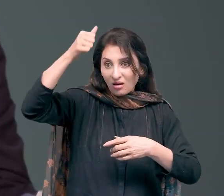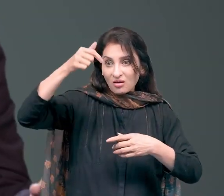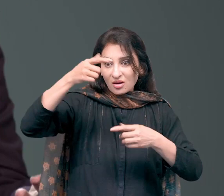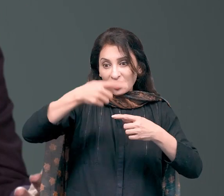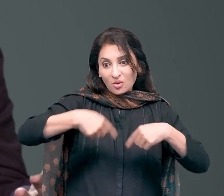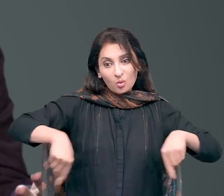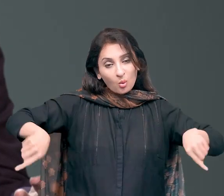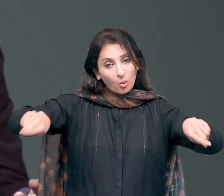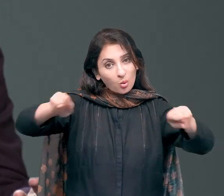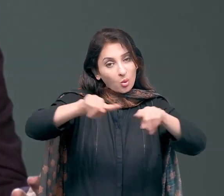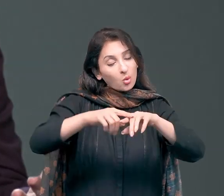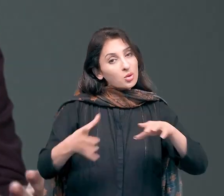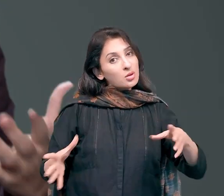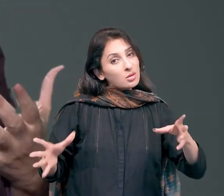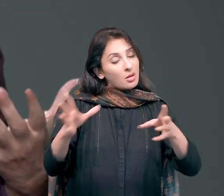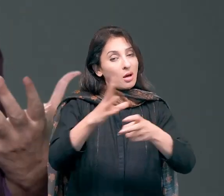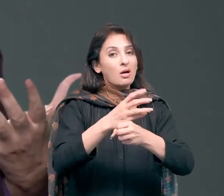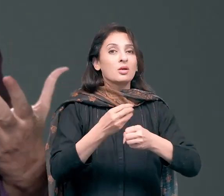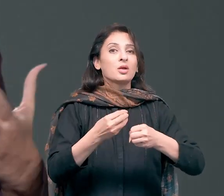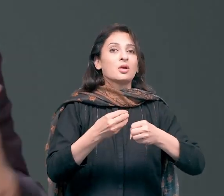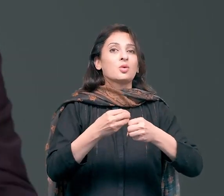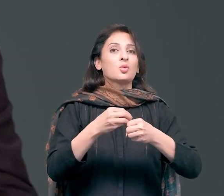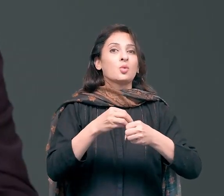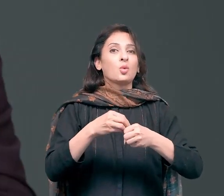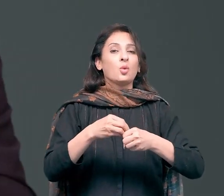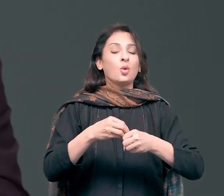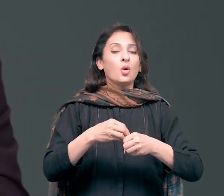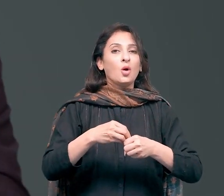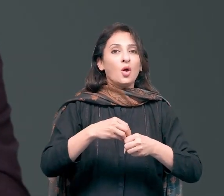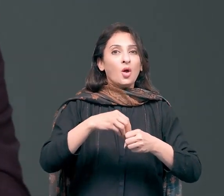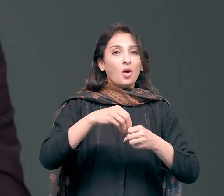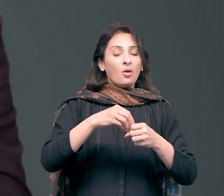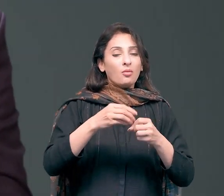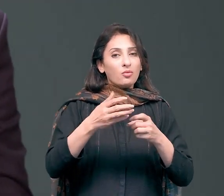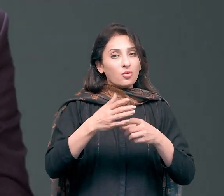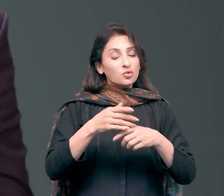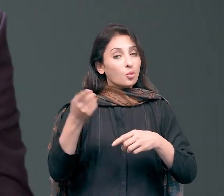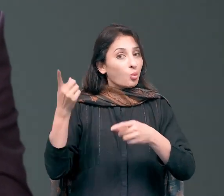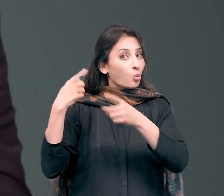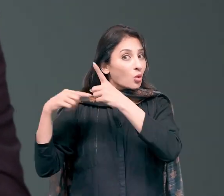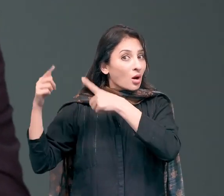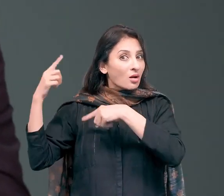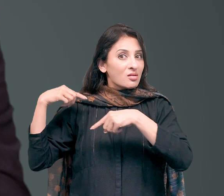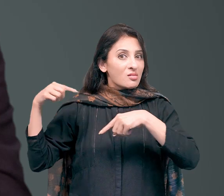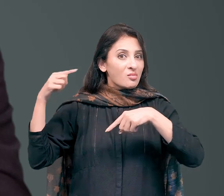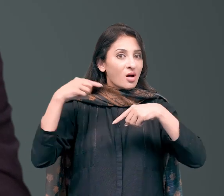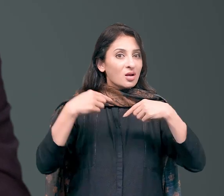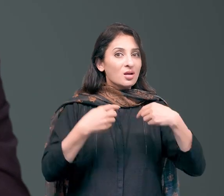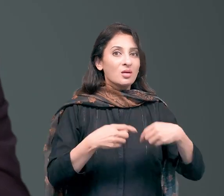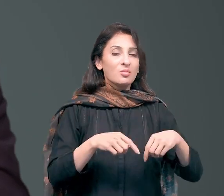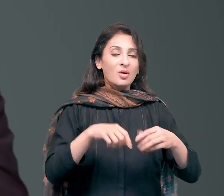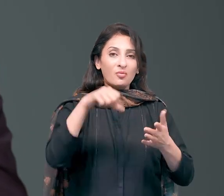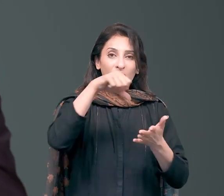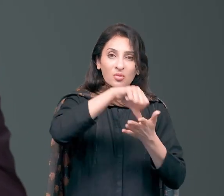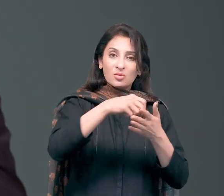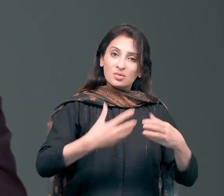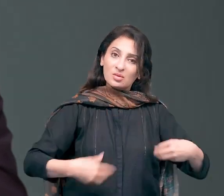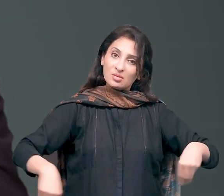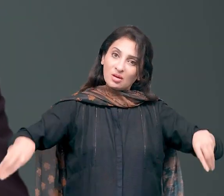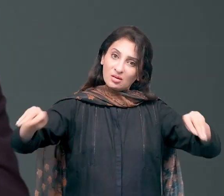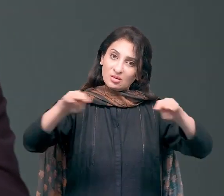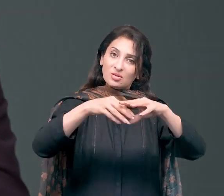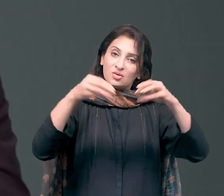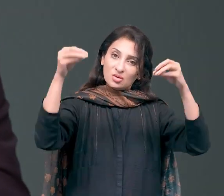اور یہاں کی چیزیں تھیں، ان کے لیے قابل فخر ہوا کرتی تھی، تو وہ کسی طرح بھی انڈیا کو ڈیوائیڈ نہیں کرنا چاہتے